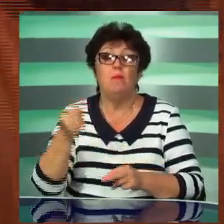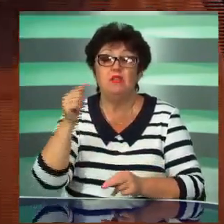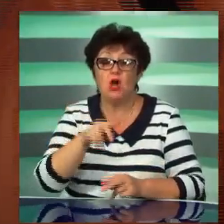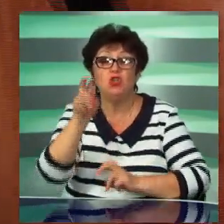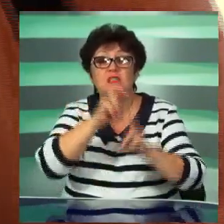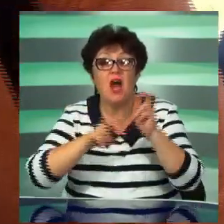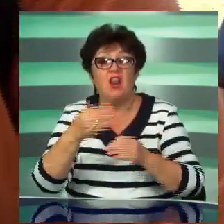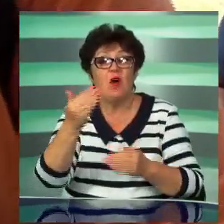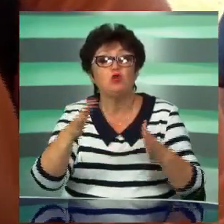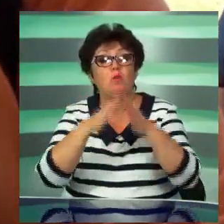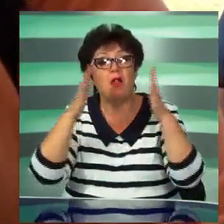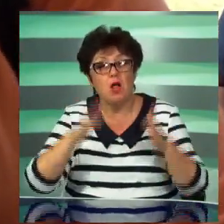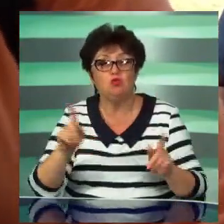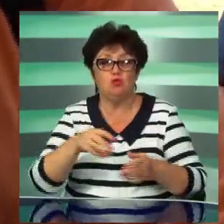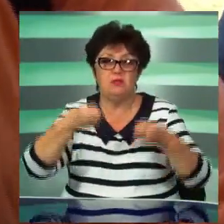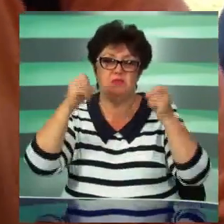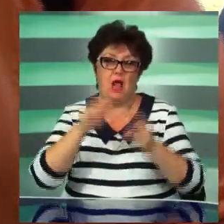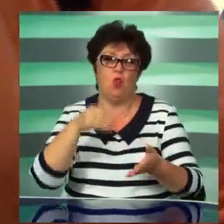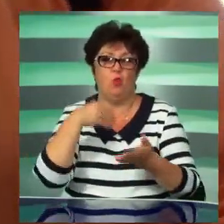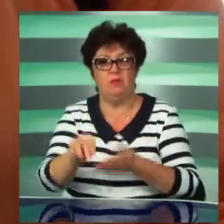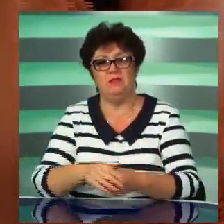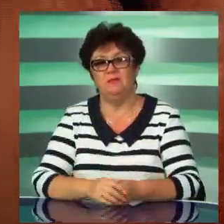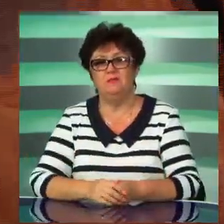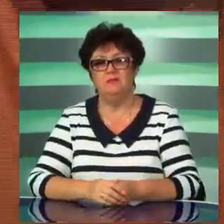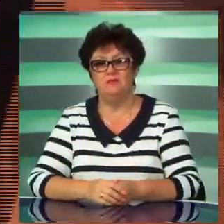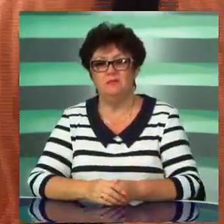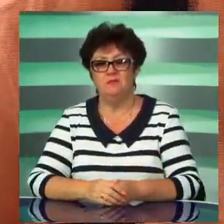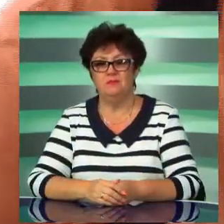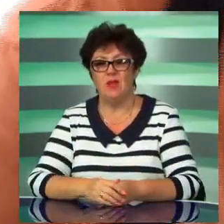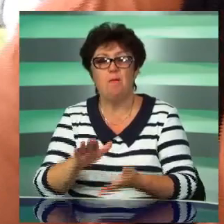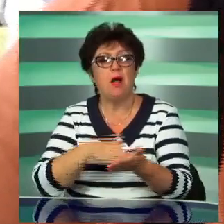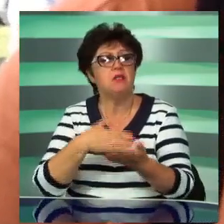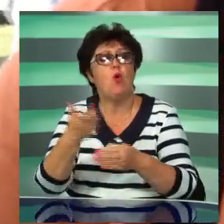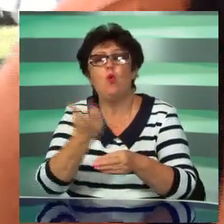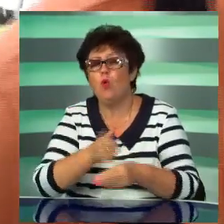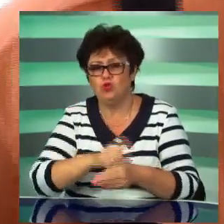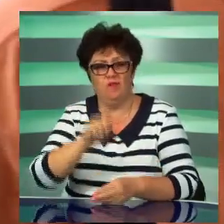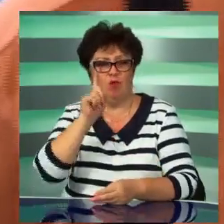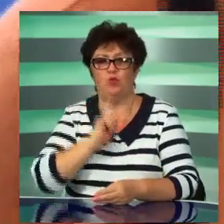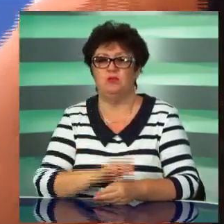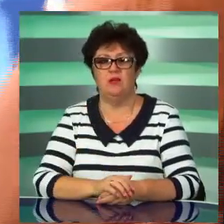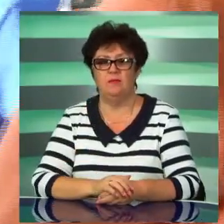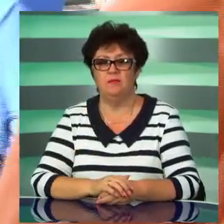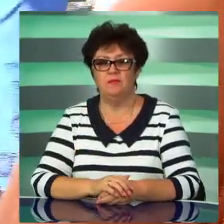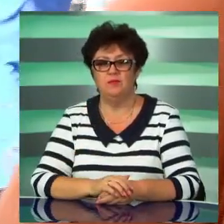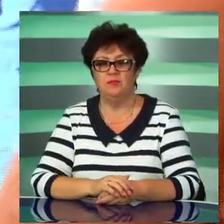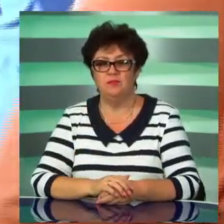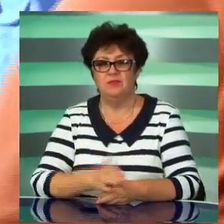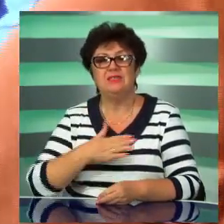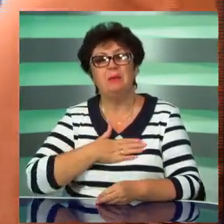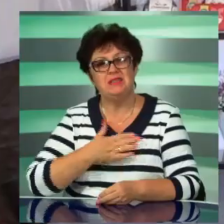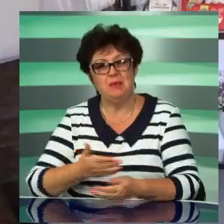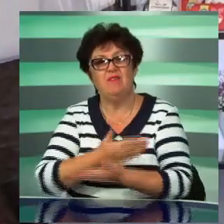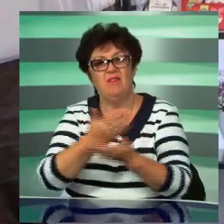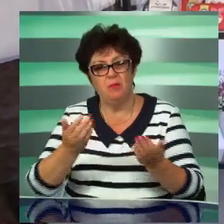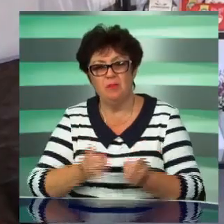искали вашу палатку, вот, чтобы специально купить. А масло очень вкусное. Успешного развития. Спасибо, спасибо